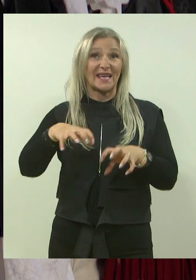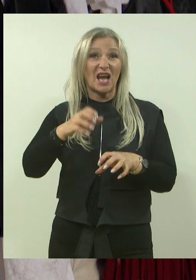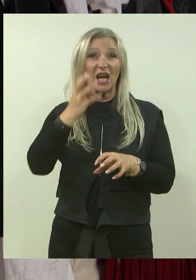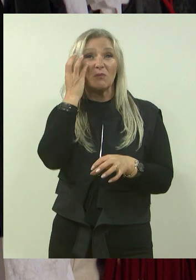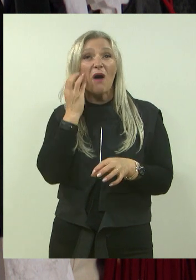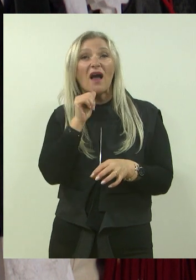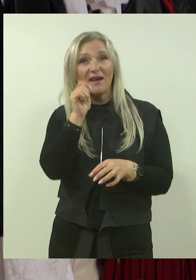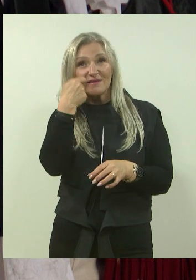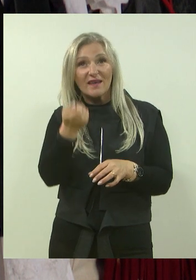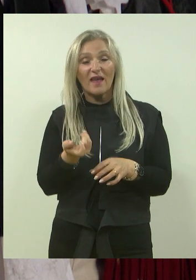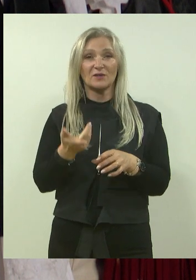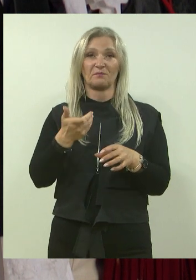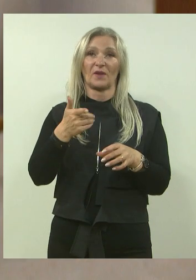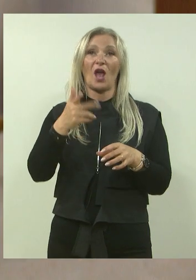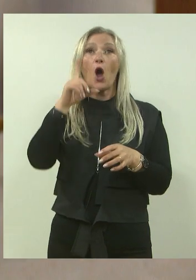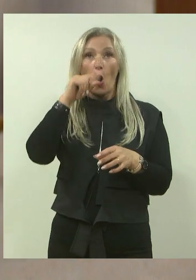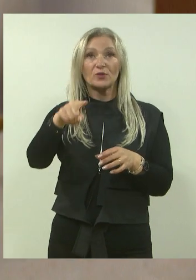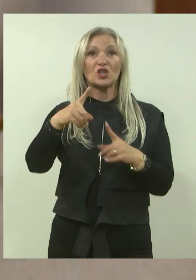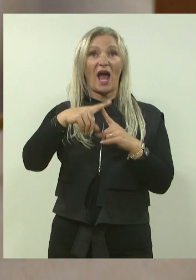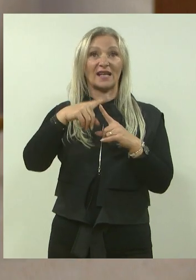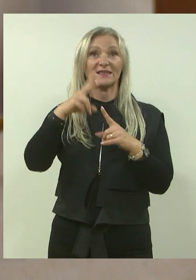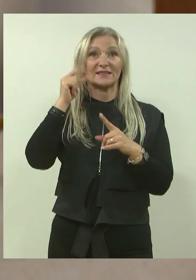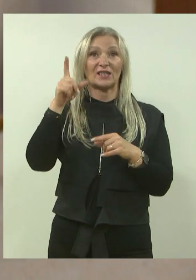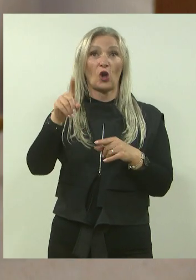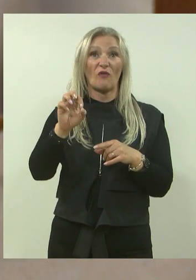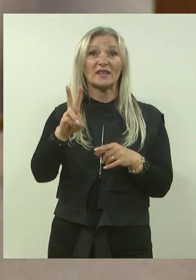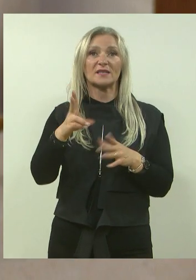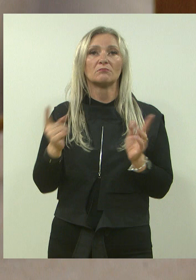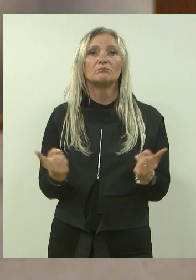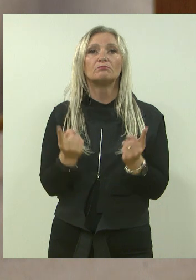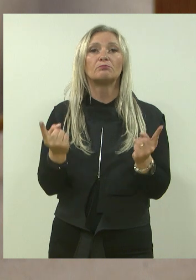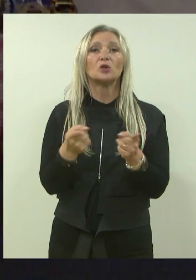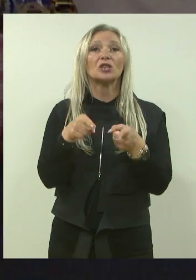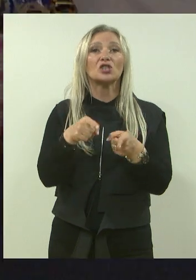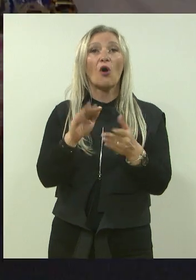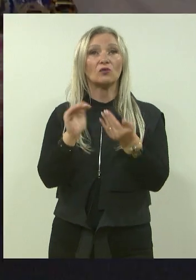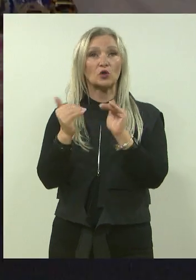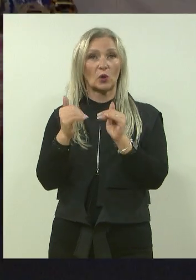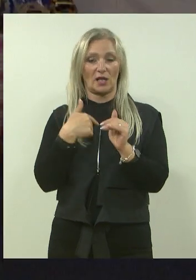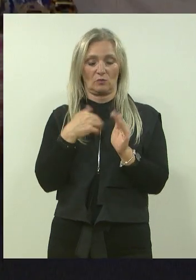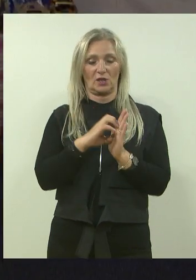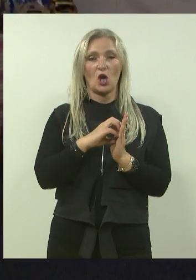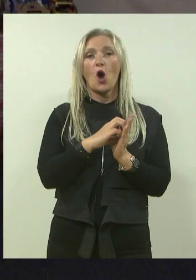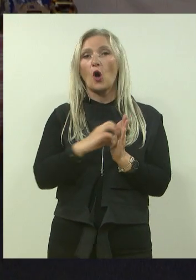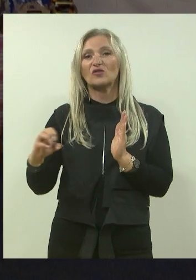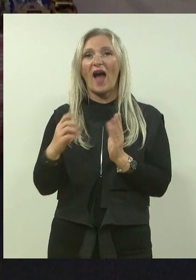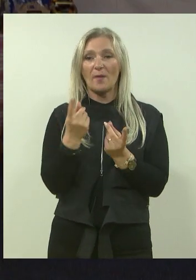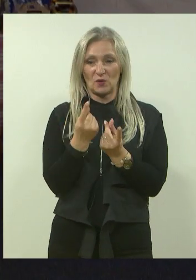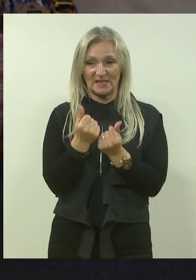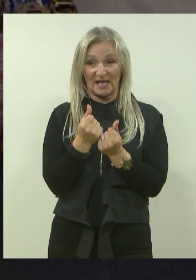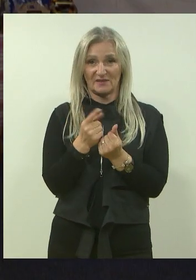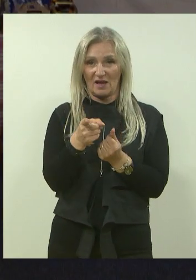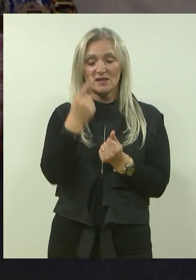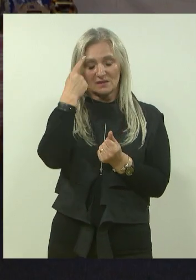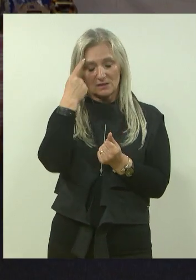ponosni. Općina Trnovec-Bartolovečki naravno potiče takvu suradnju. Mi izdvajamo sredstva, znamo da nisu dostatna za rad